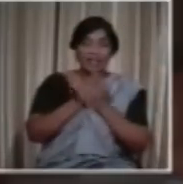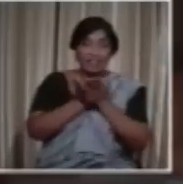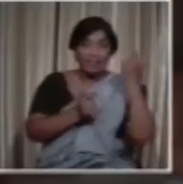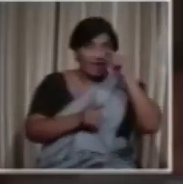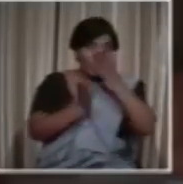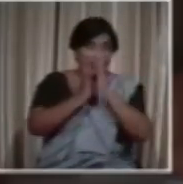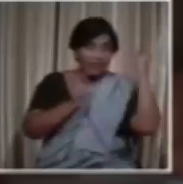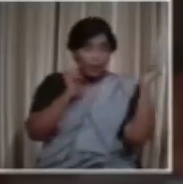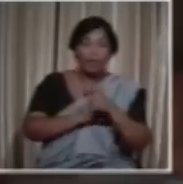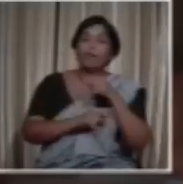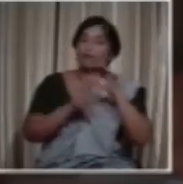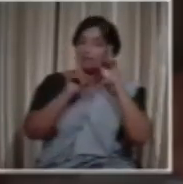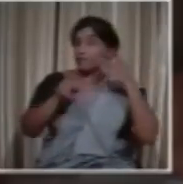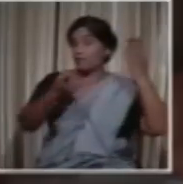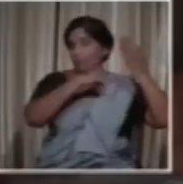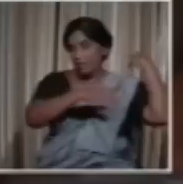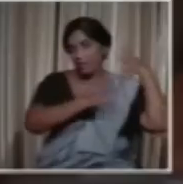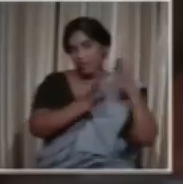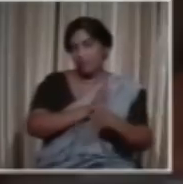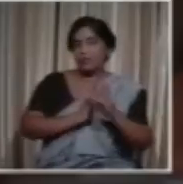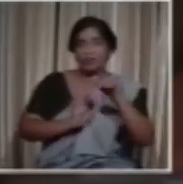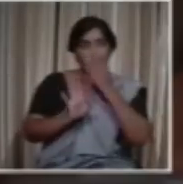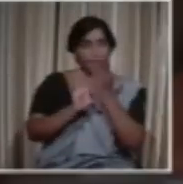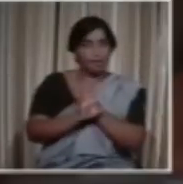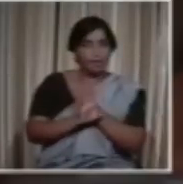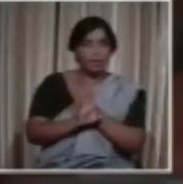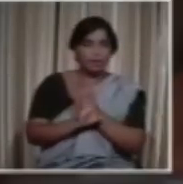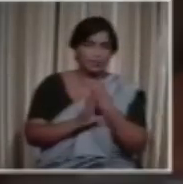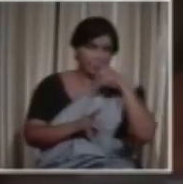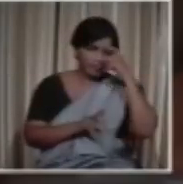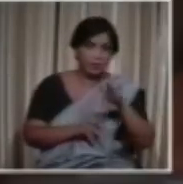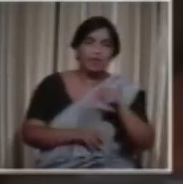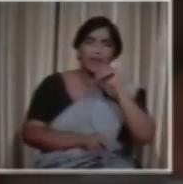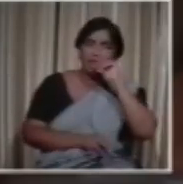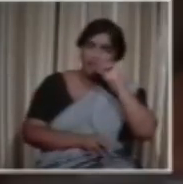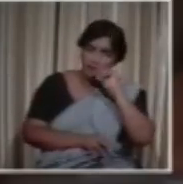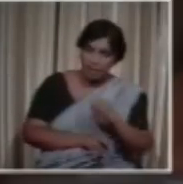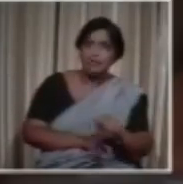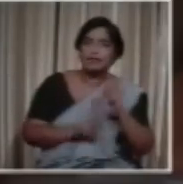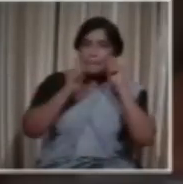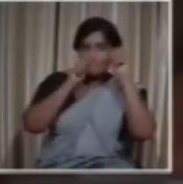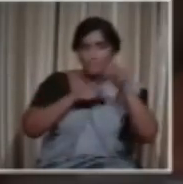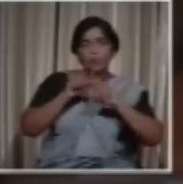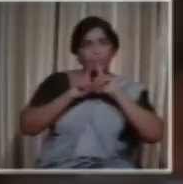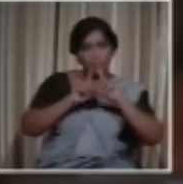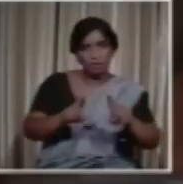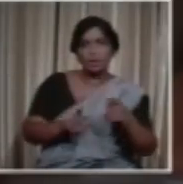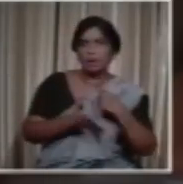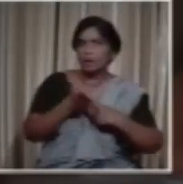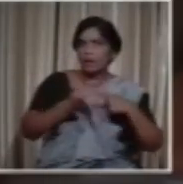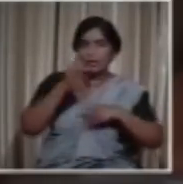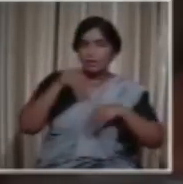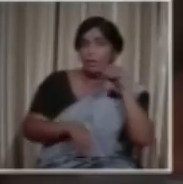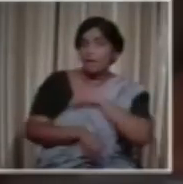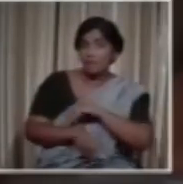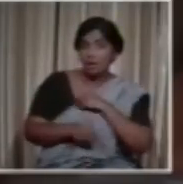atta. Pahugya aurudu dang eda mandakka. Meka atta minisun te kian dona. Meka ing api desa palna wasi gan lagi